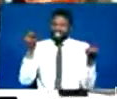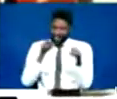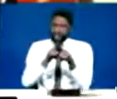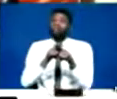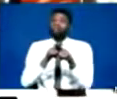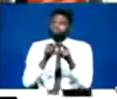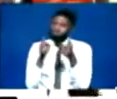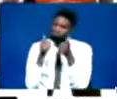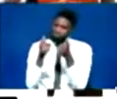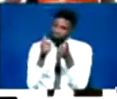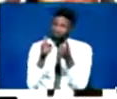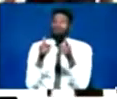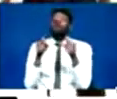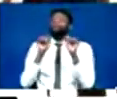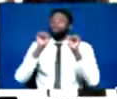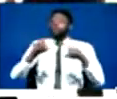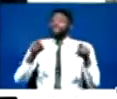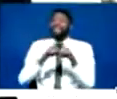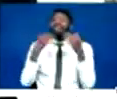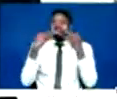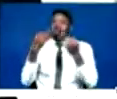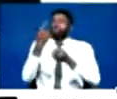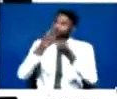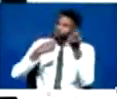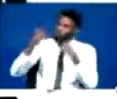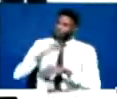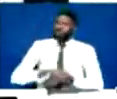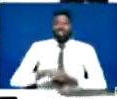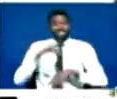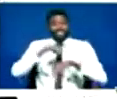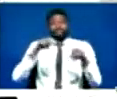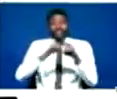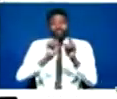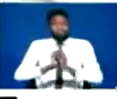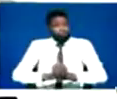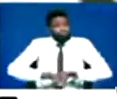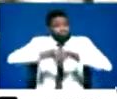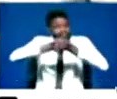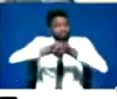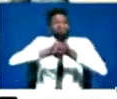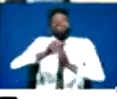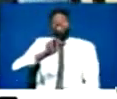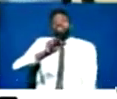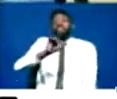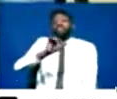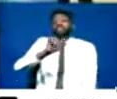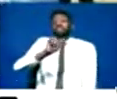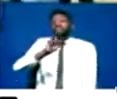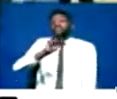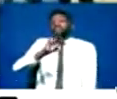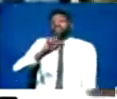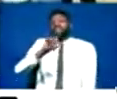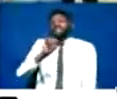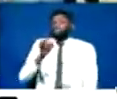kuandikisha ushindi kwenye finali. Na hatimaye kwenye mchezo wa voliboli, Nyamweli ililaza St. Joseph